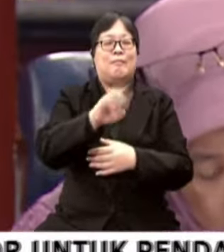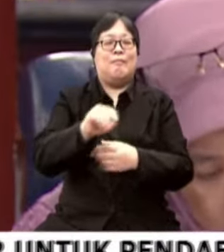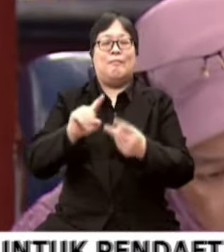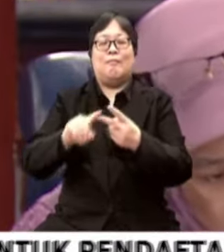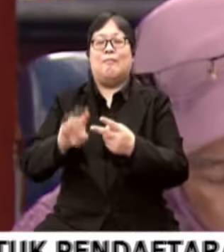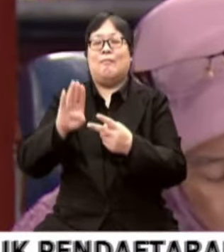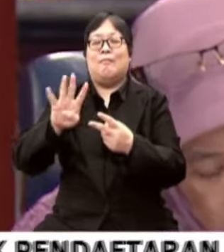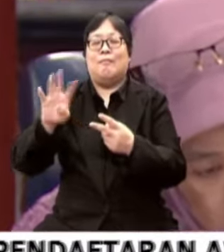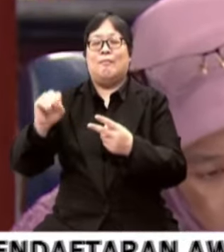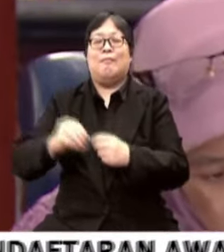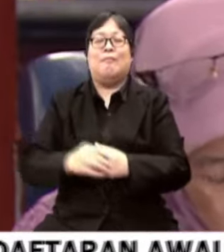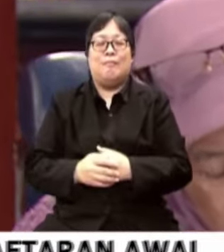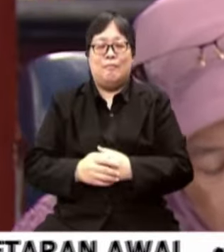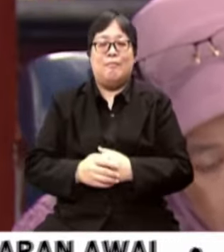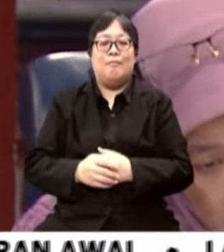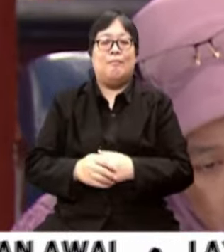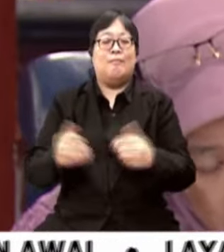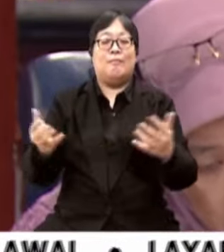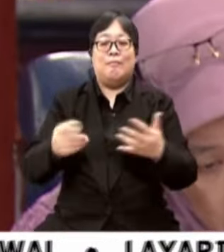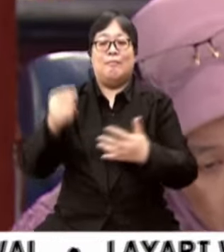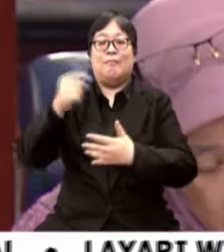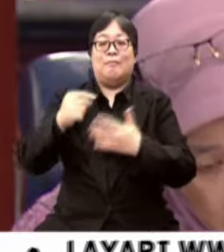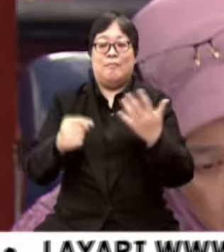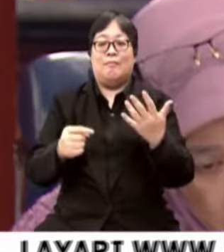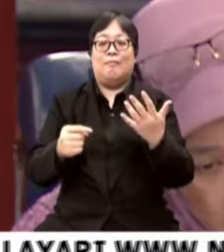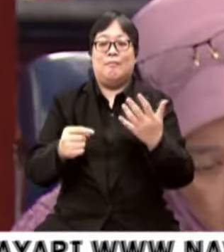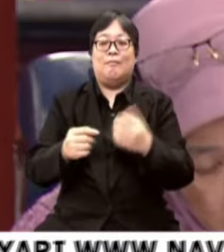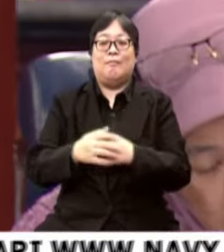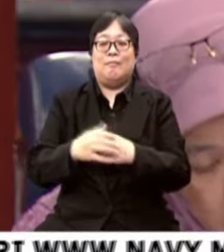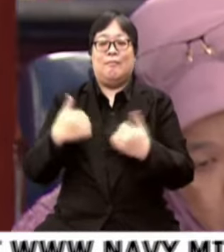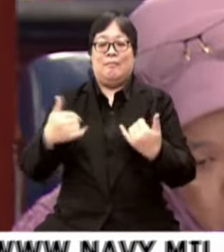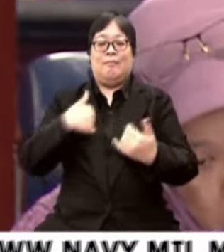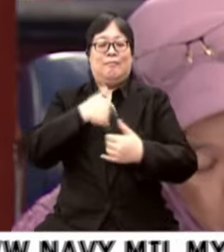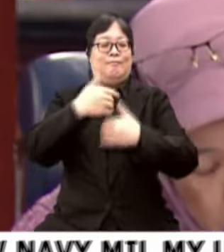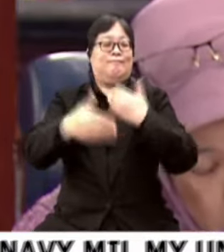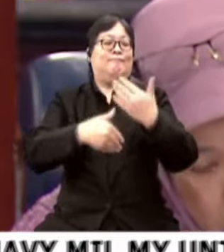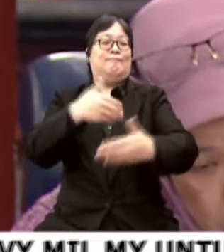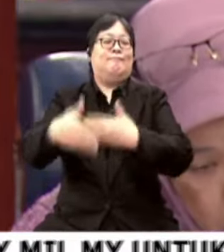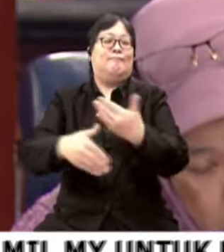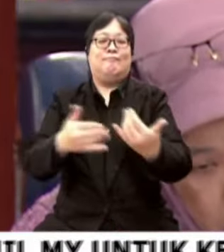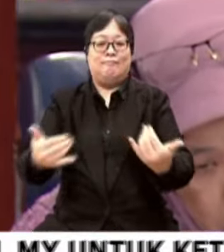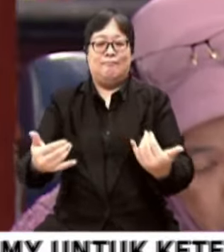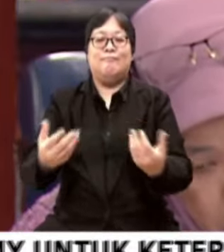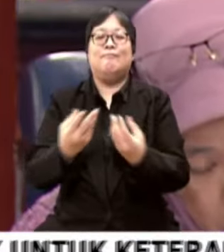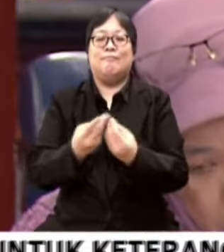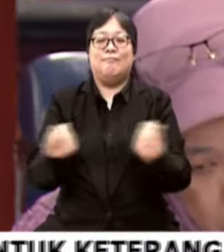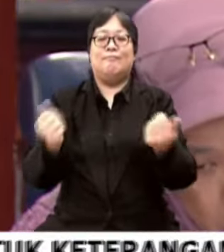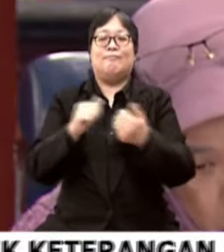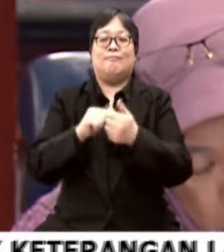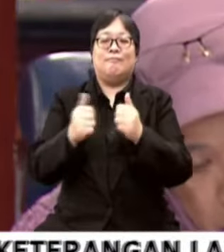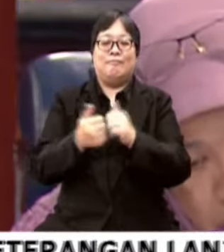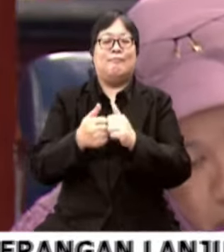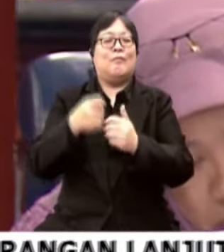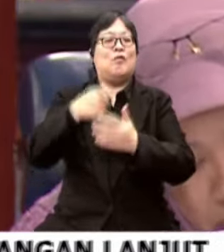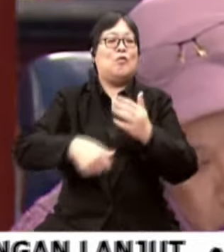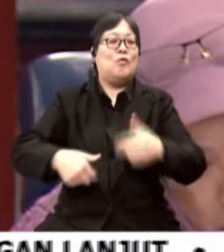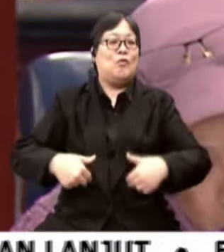jadi seterusnya jadi inilah yang kita sedang lakukan untuk menangani masalah